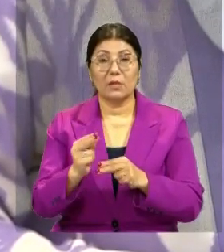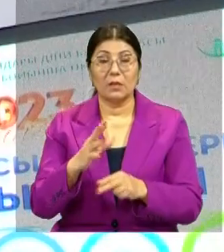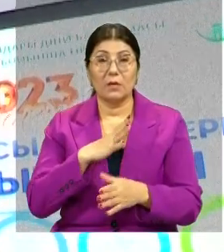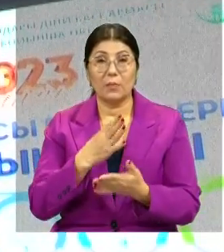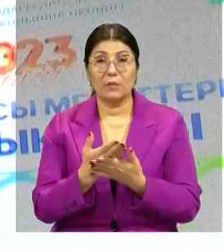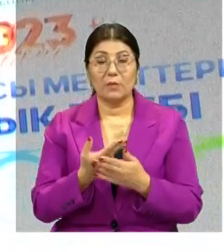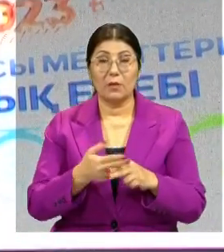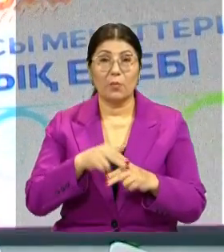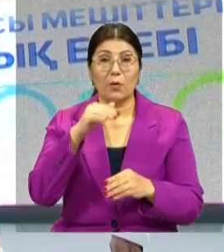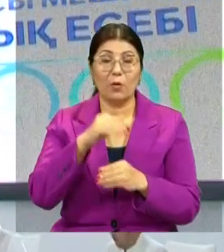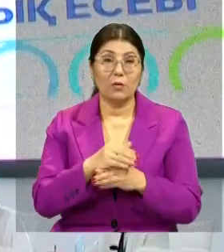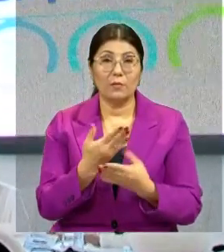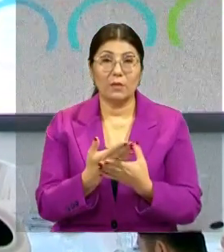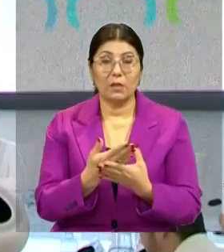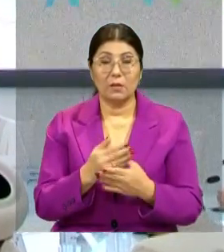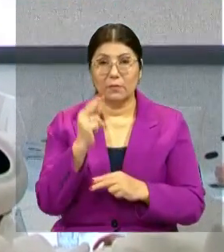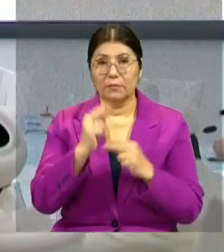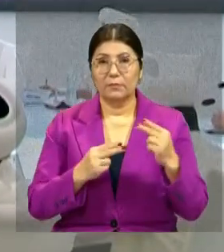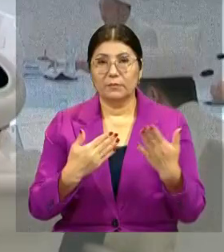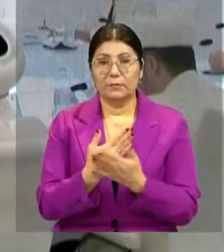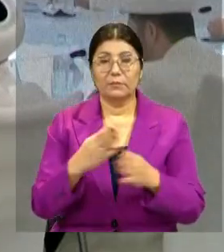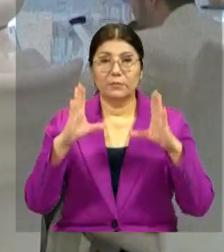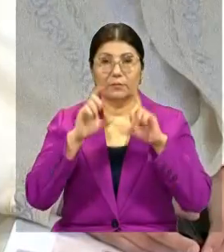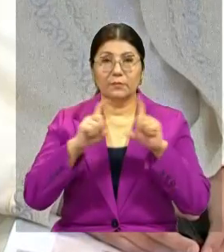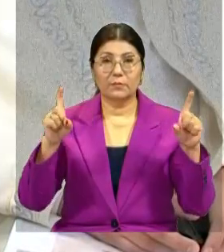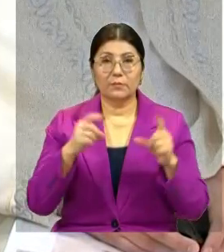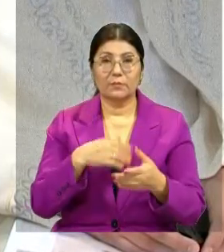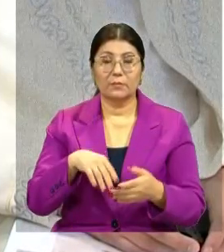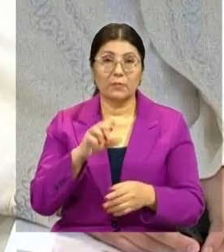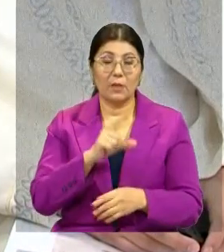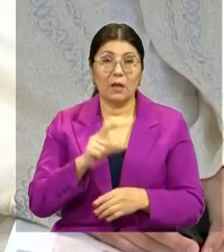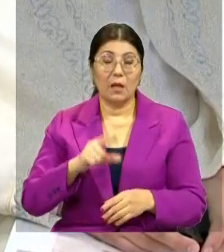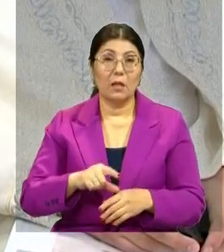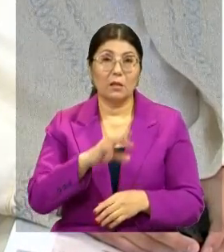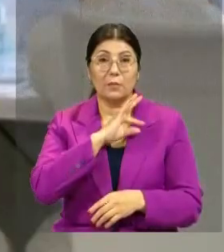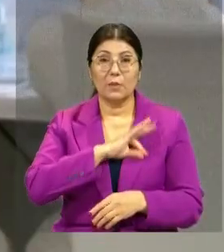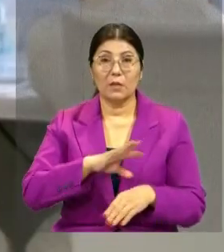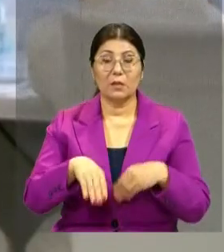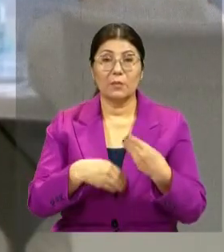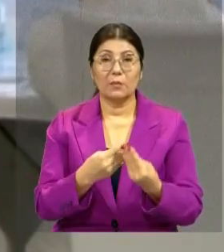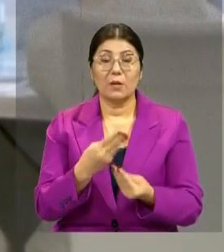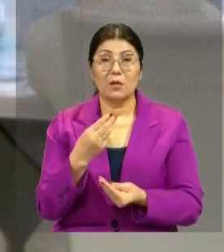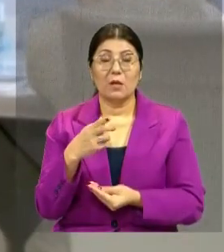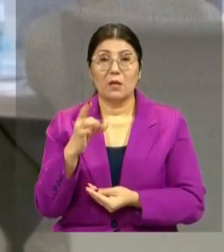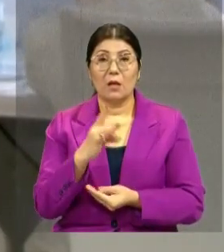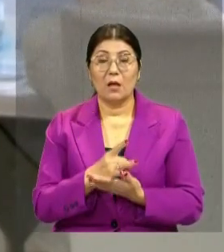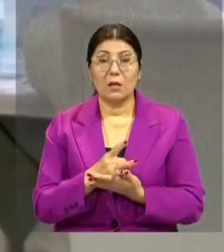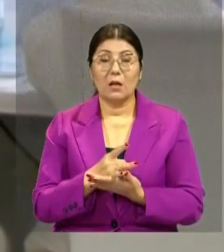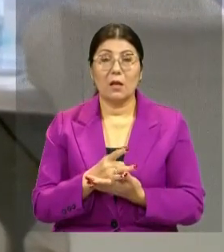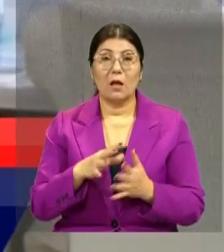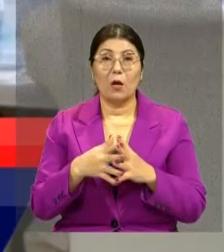отырады. Оған қоса, биыл бой көтерген су жаңа 2 мешіт халық игілігіне берілген. Шалқар ауданында Мүңкөбе